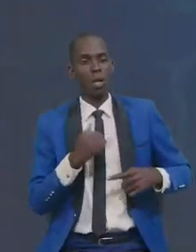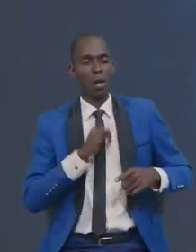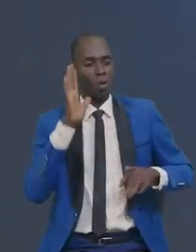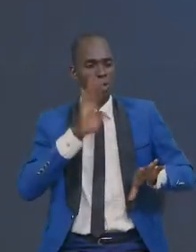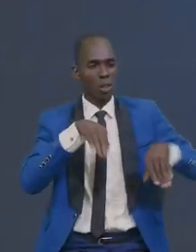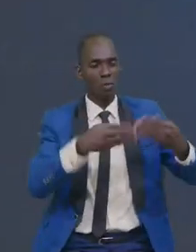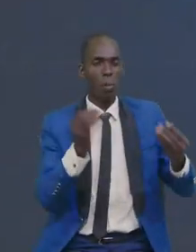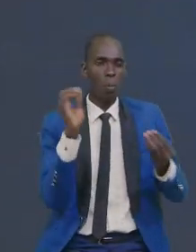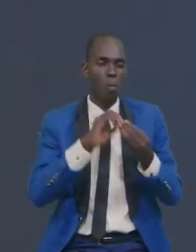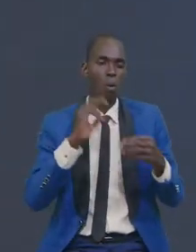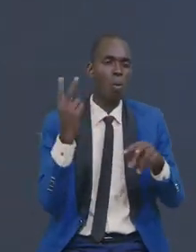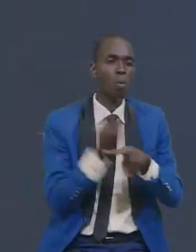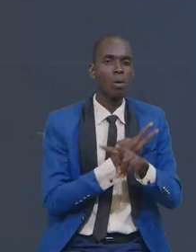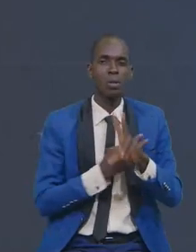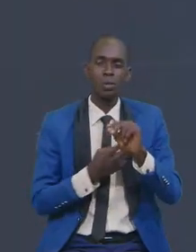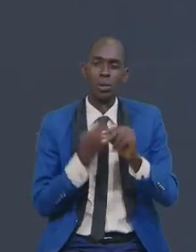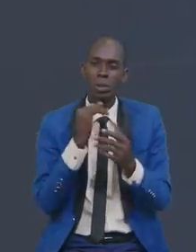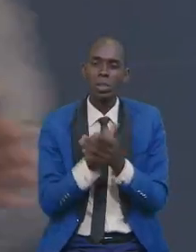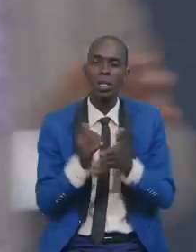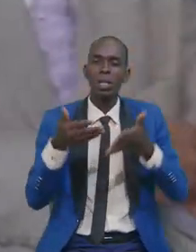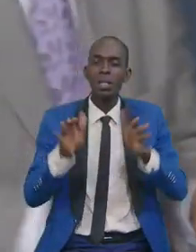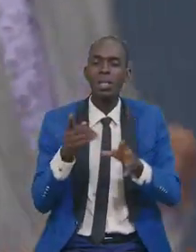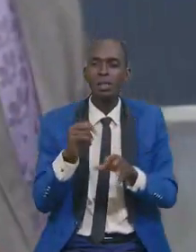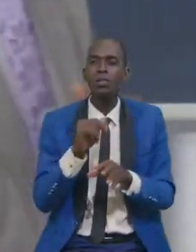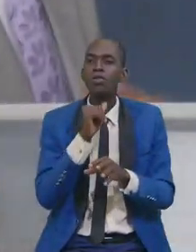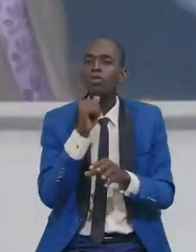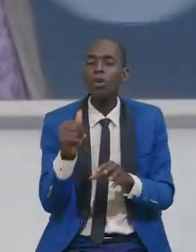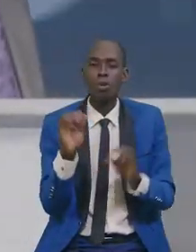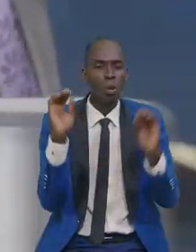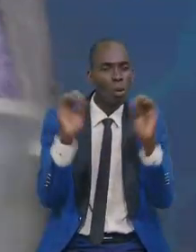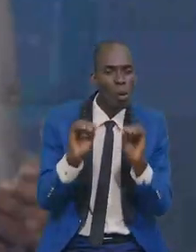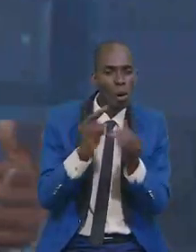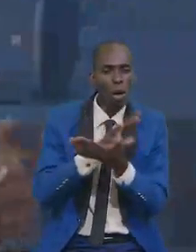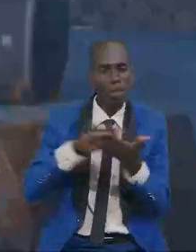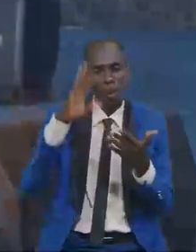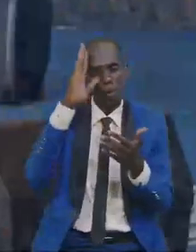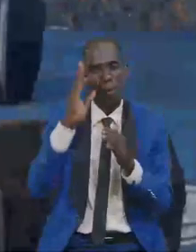il est mauvais, donc ses pensées sont pires. Que le méchant abandonne ses voies